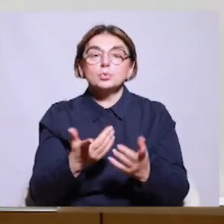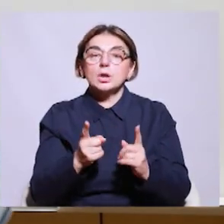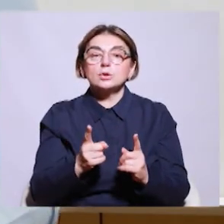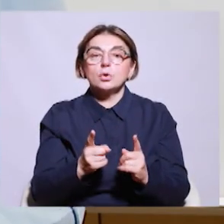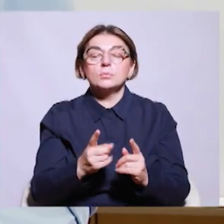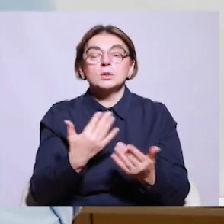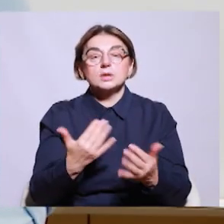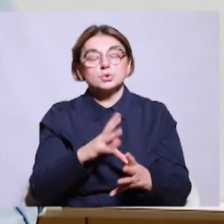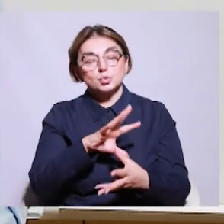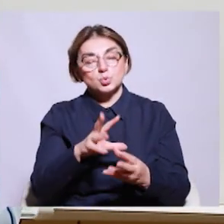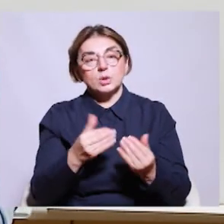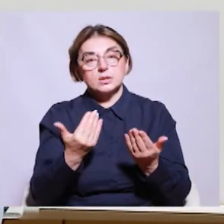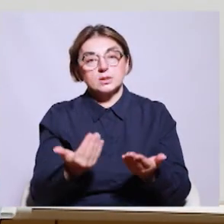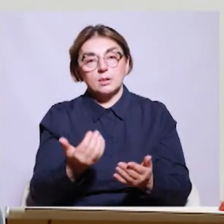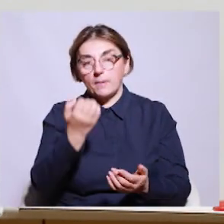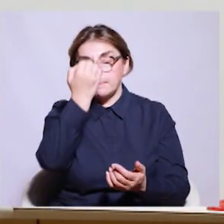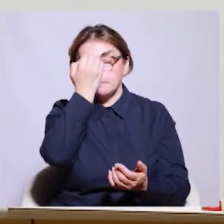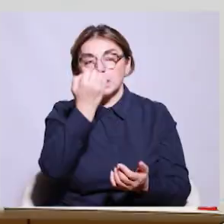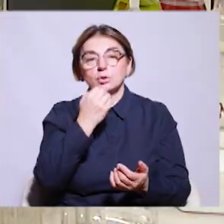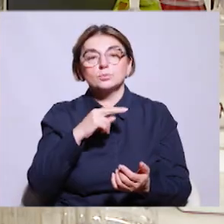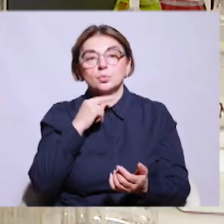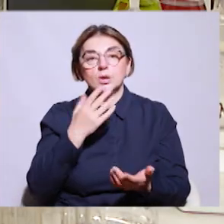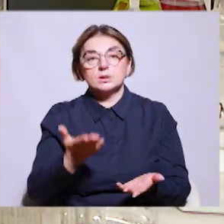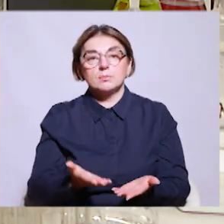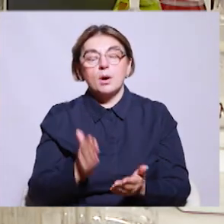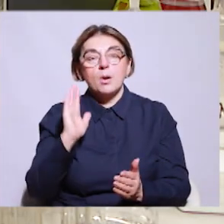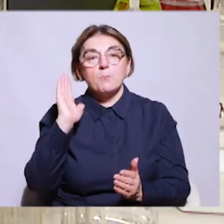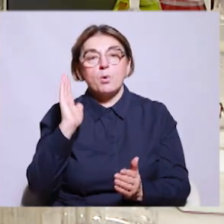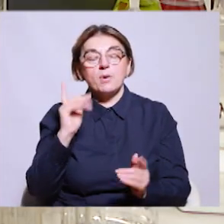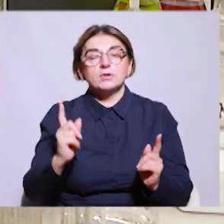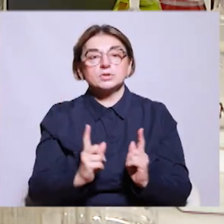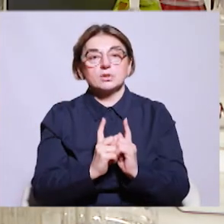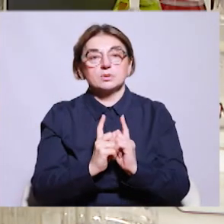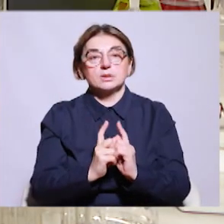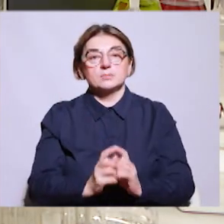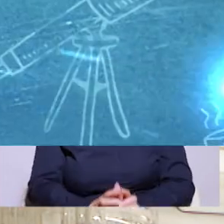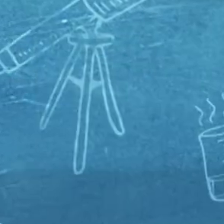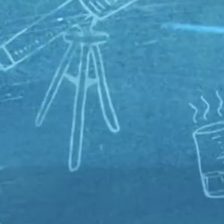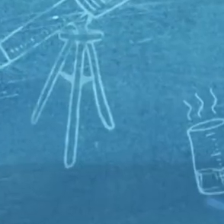დღეისათვის სულ ეს იყო. გმადლობთ ყურადღებისთვის. მომავალ შეხვედრამდე.